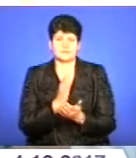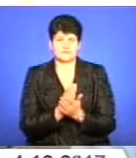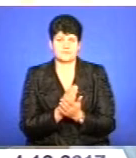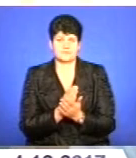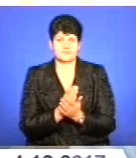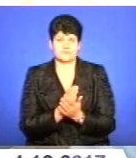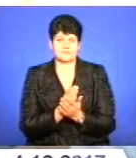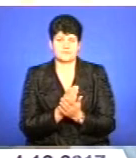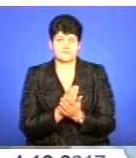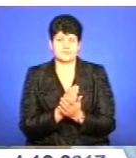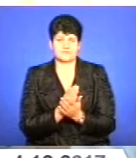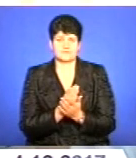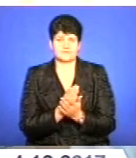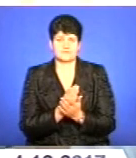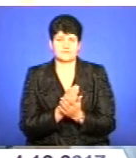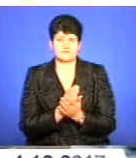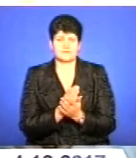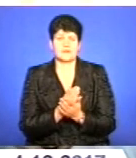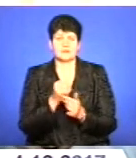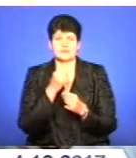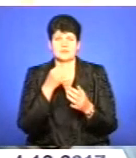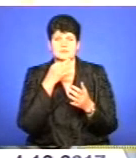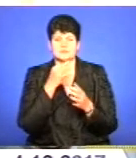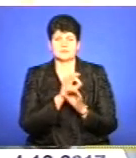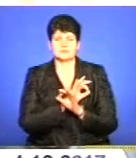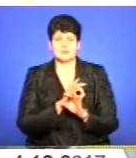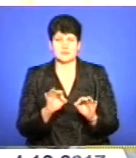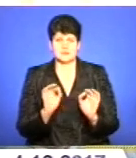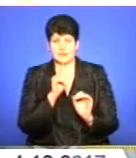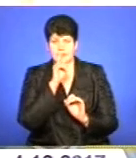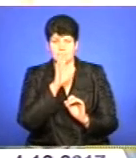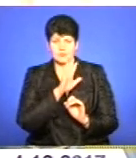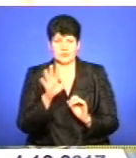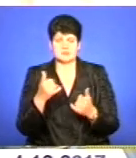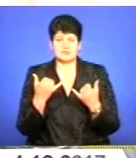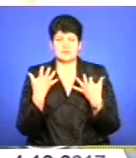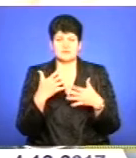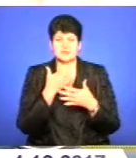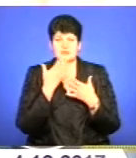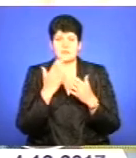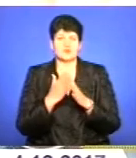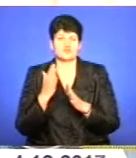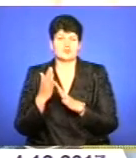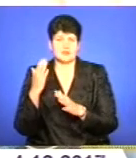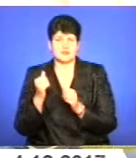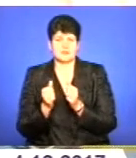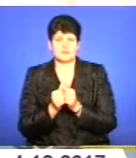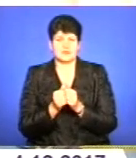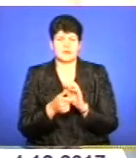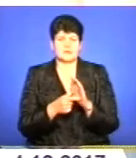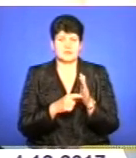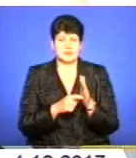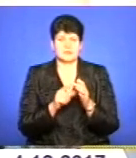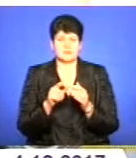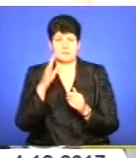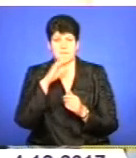Працює, ну, не скажемо бездоганно, але непогано, тому що зараз вже нема таких черг під кабінетами.